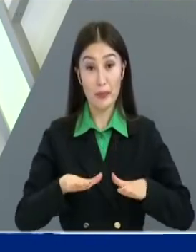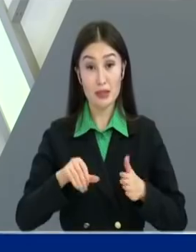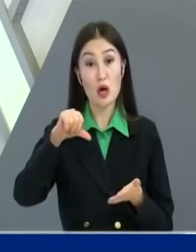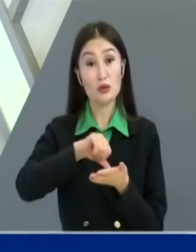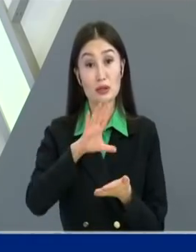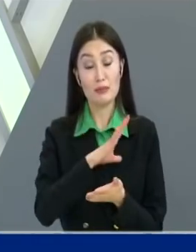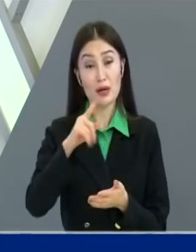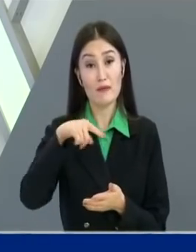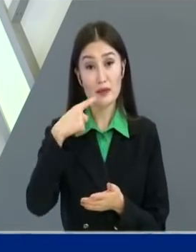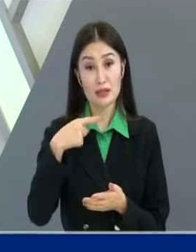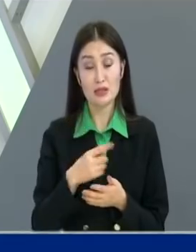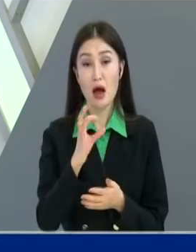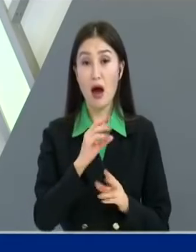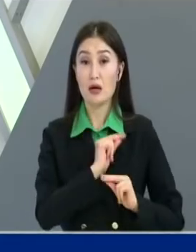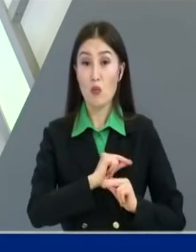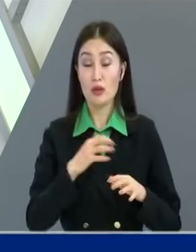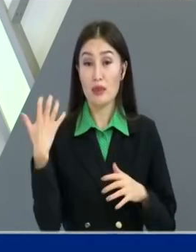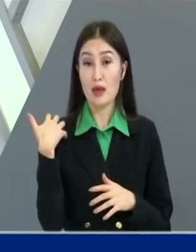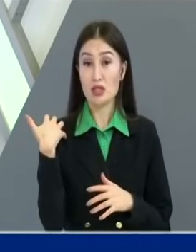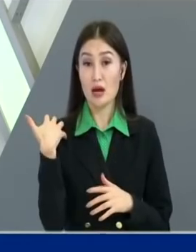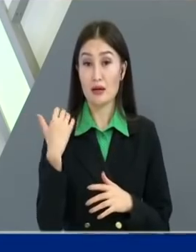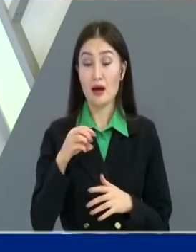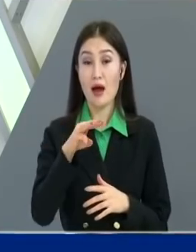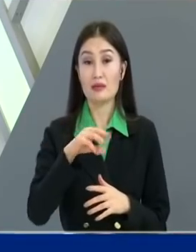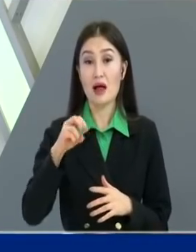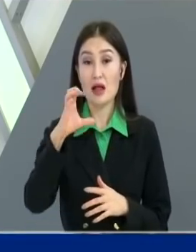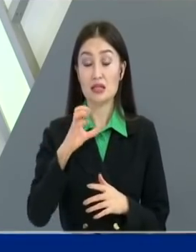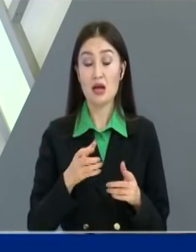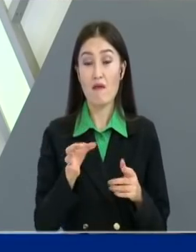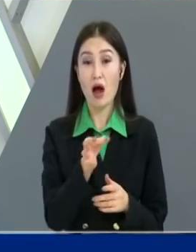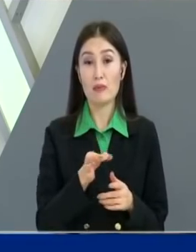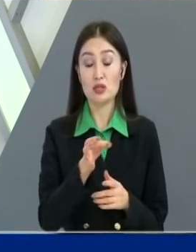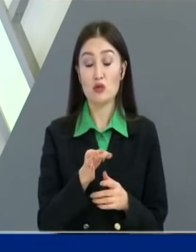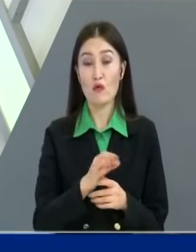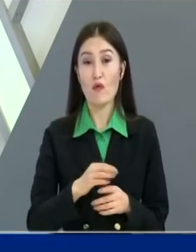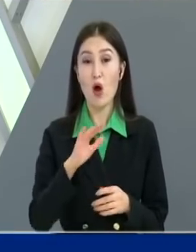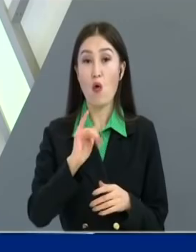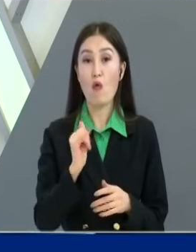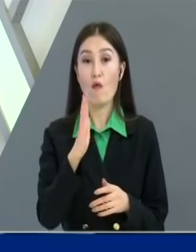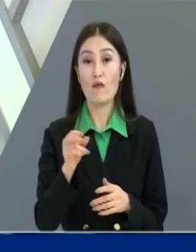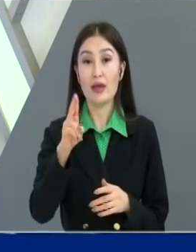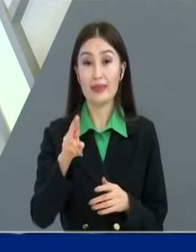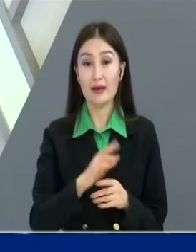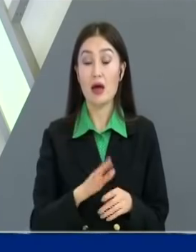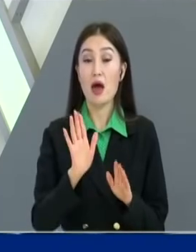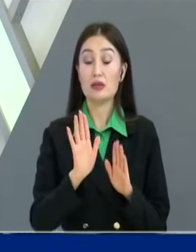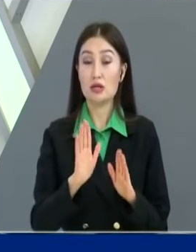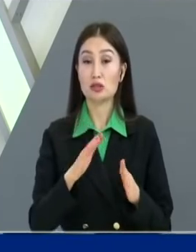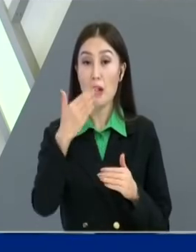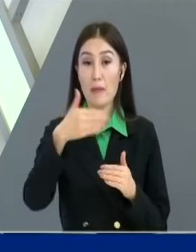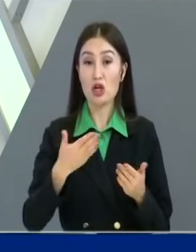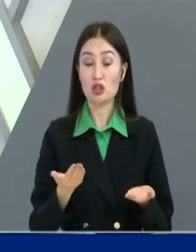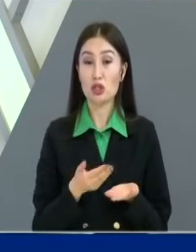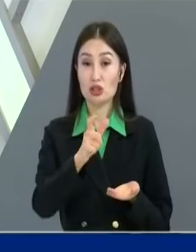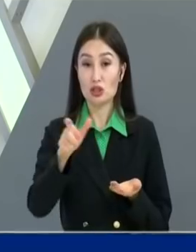были высказаны комментарии о работе начальника Таласского областного УВД Алмазбека Джумабекова. Также перед жителями